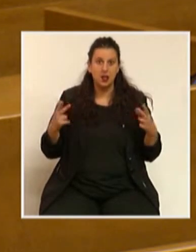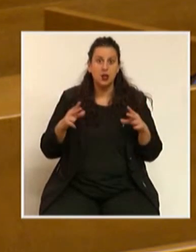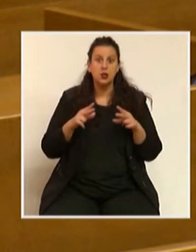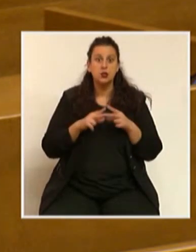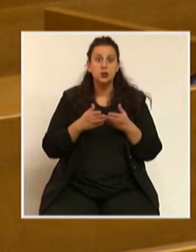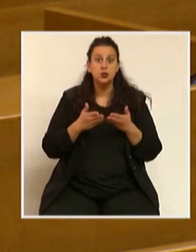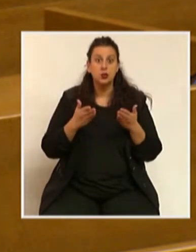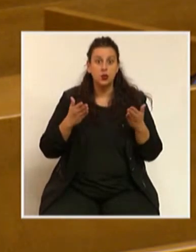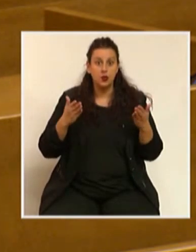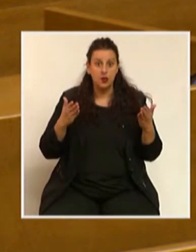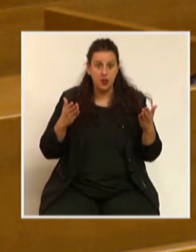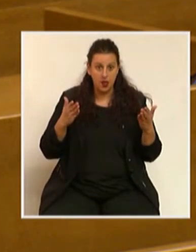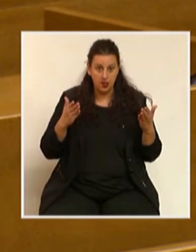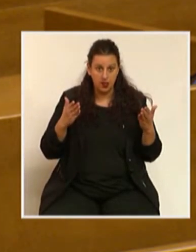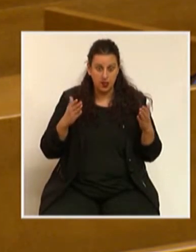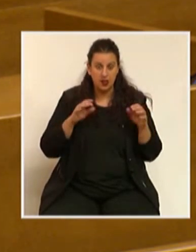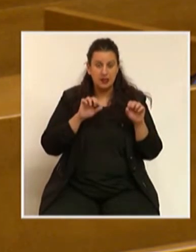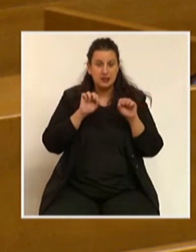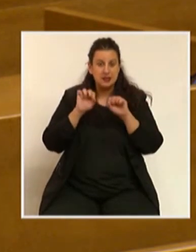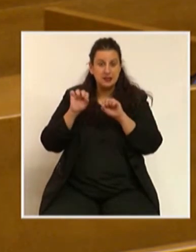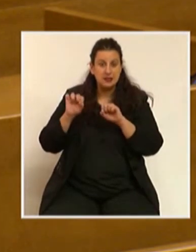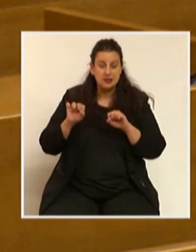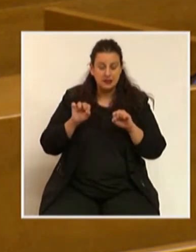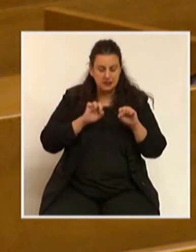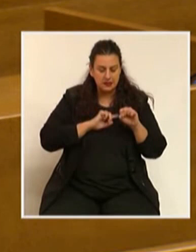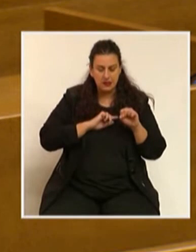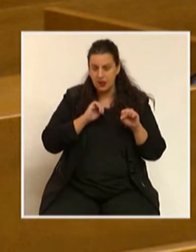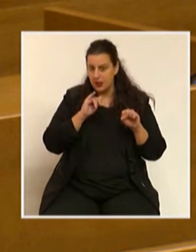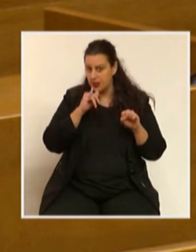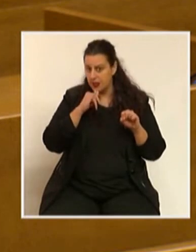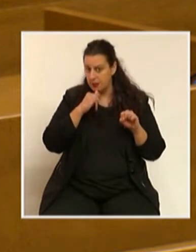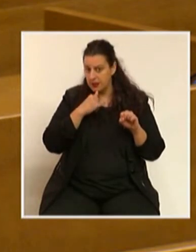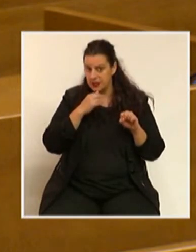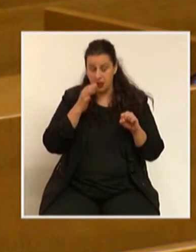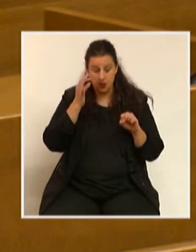jo crec que és important, no? Dir que